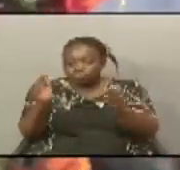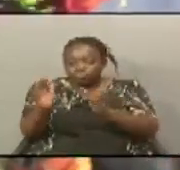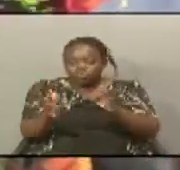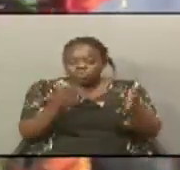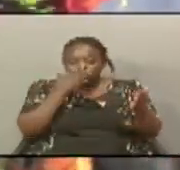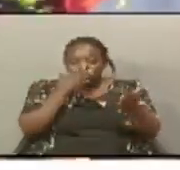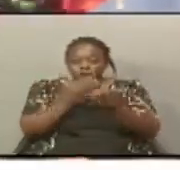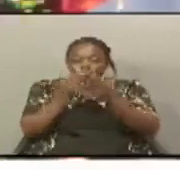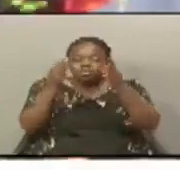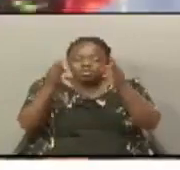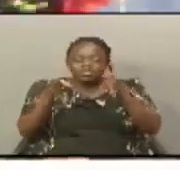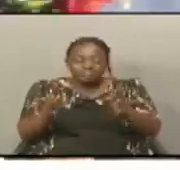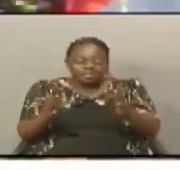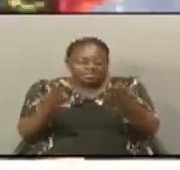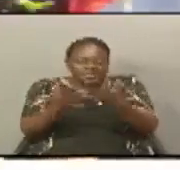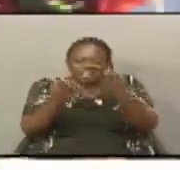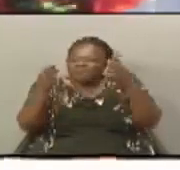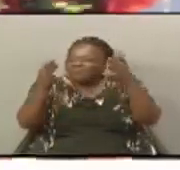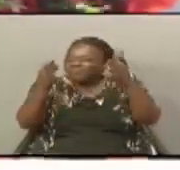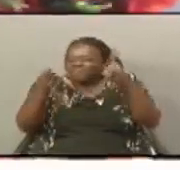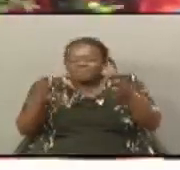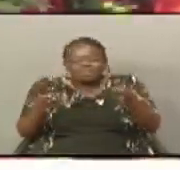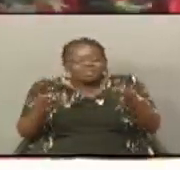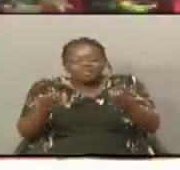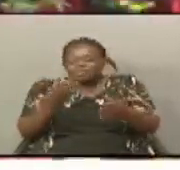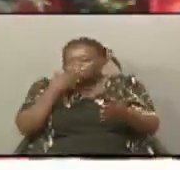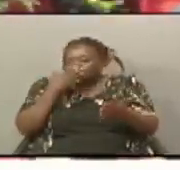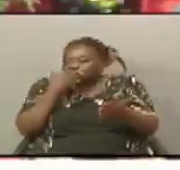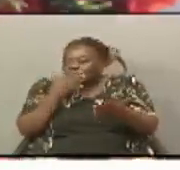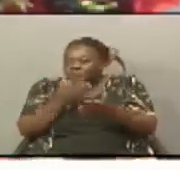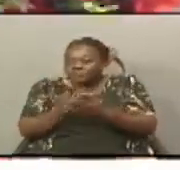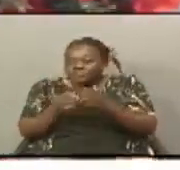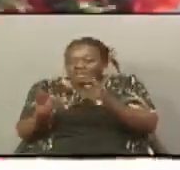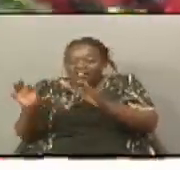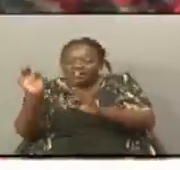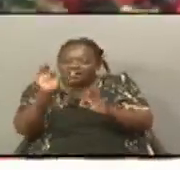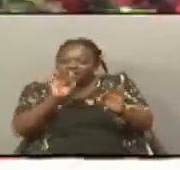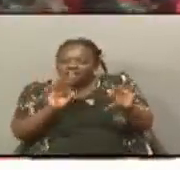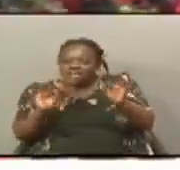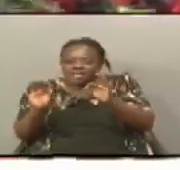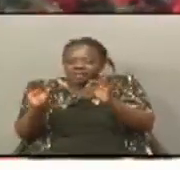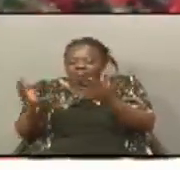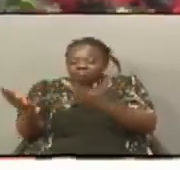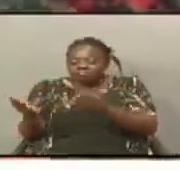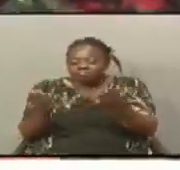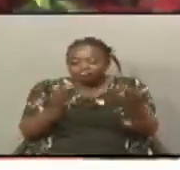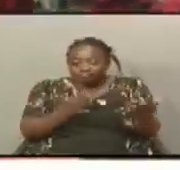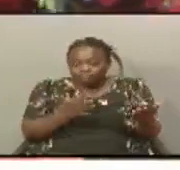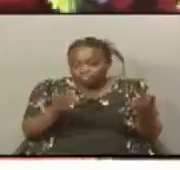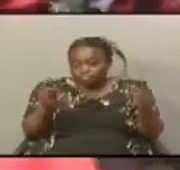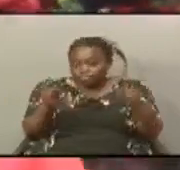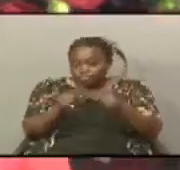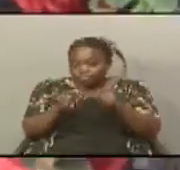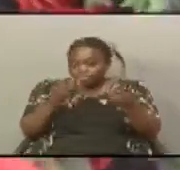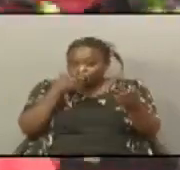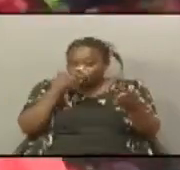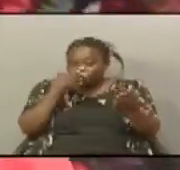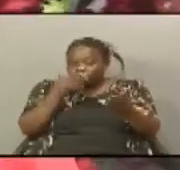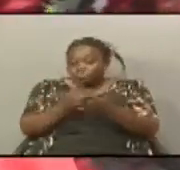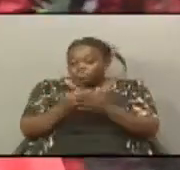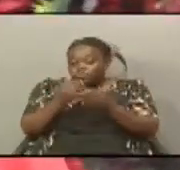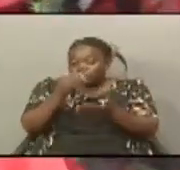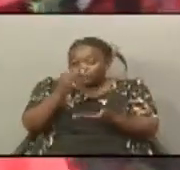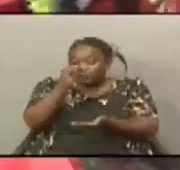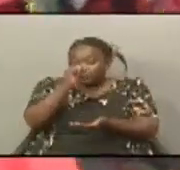ebirungi gaunzi nungi tulese buli musono buli kyabbeeyi tukirese ate tuyina very good discount